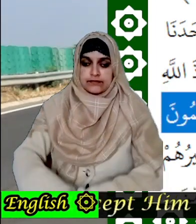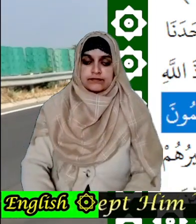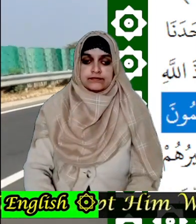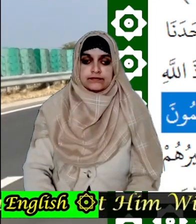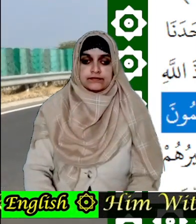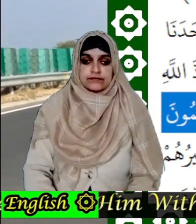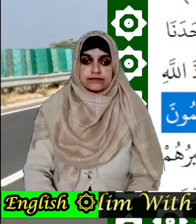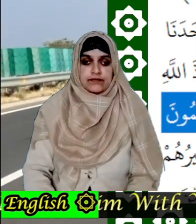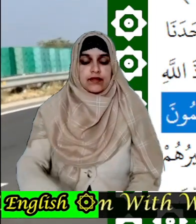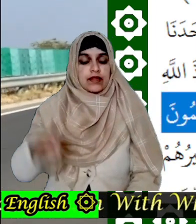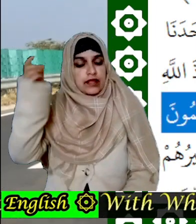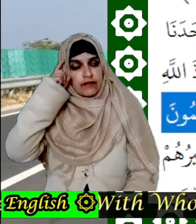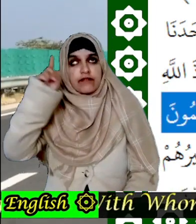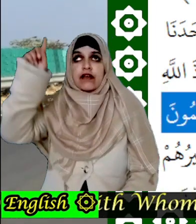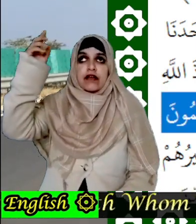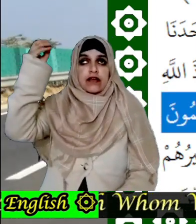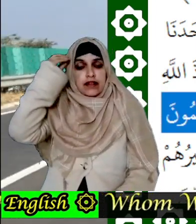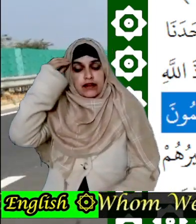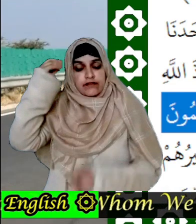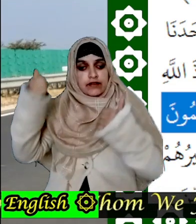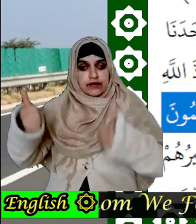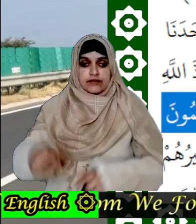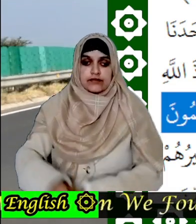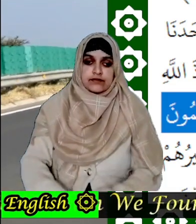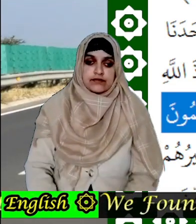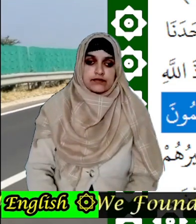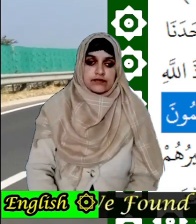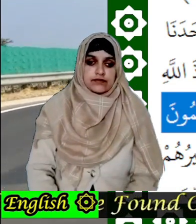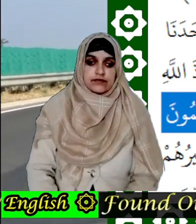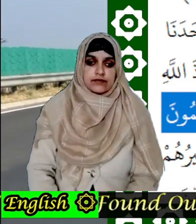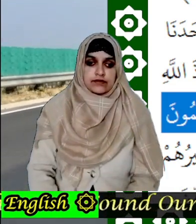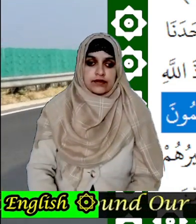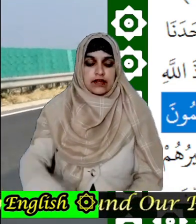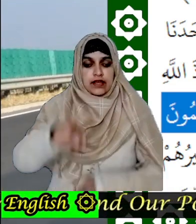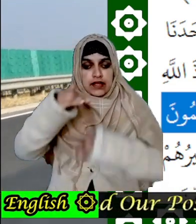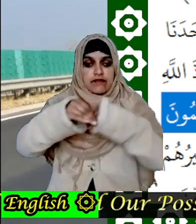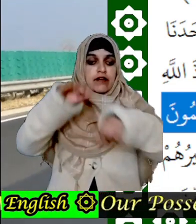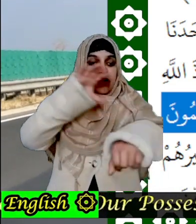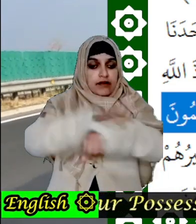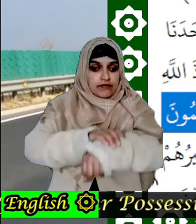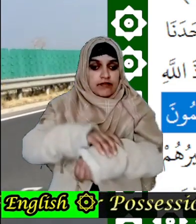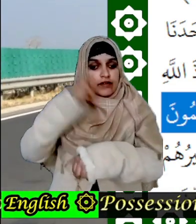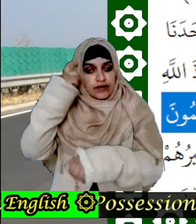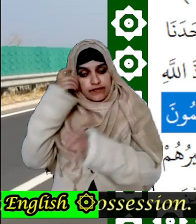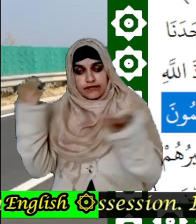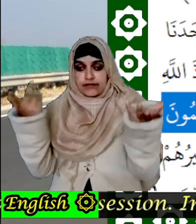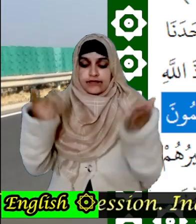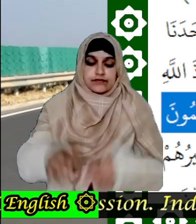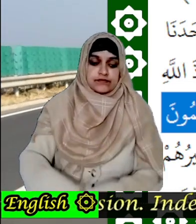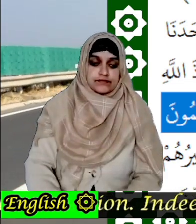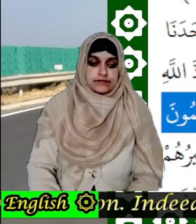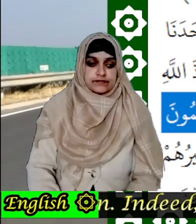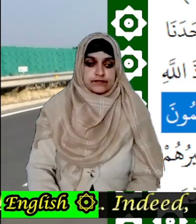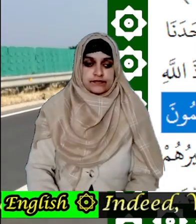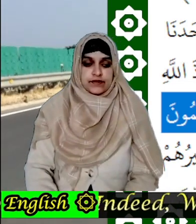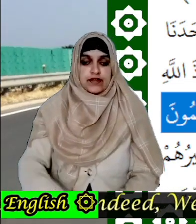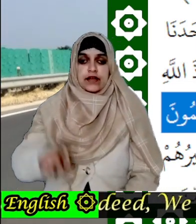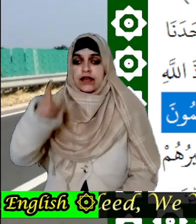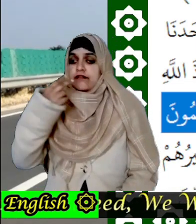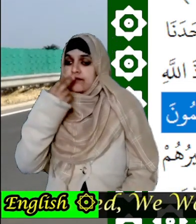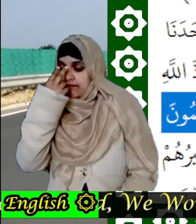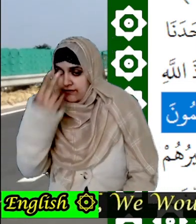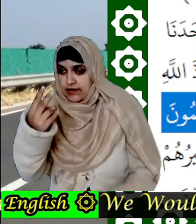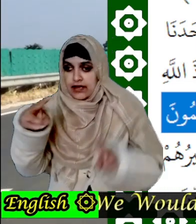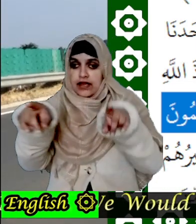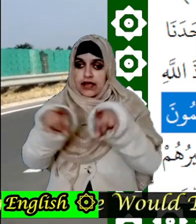برن إنا إن أخذنا برأينا يادا ملخين يقبن نتظالمه تان ورح قرامك